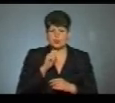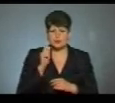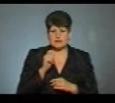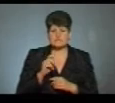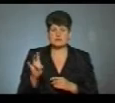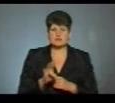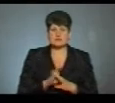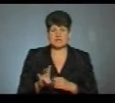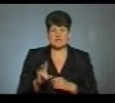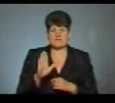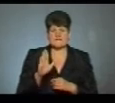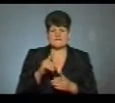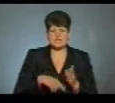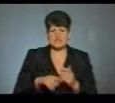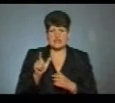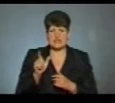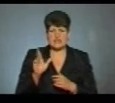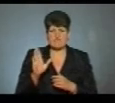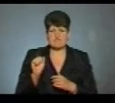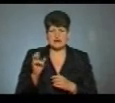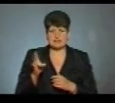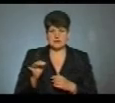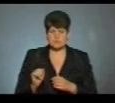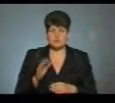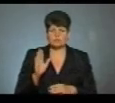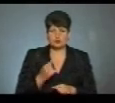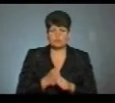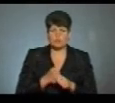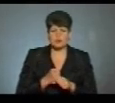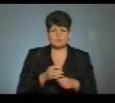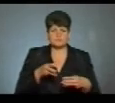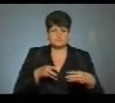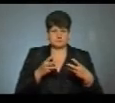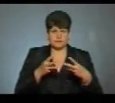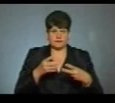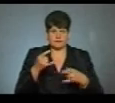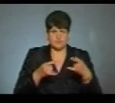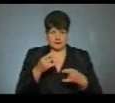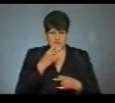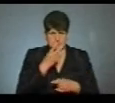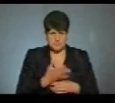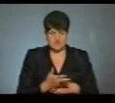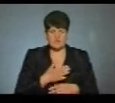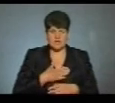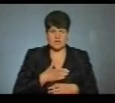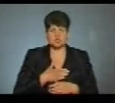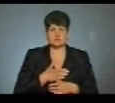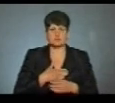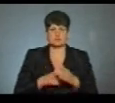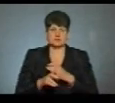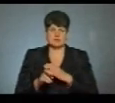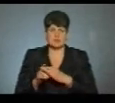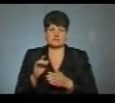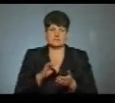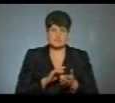віри євангельської. Ми будемо робити онлайн-трансляції в наших храмах, і в центральних храмах в